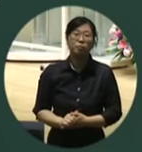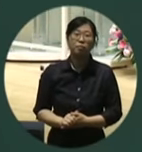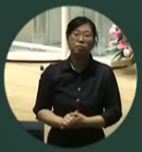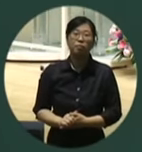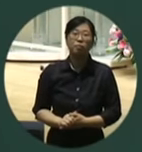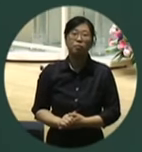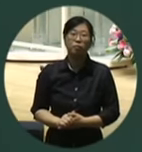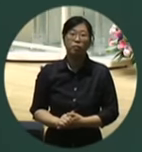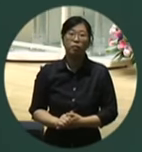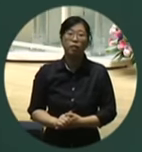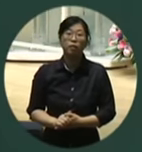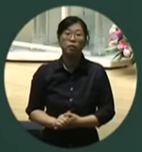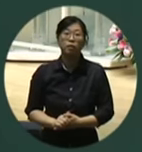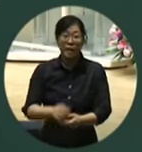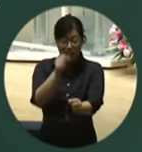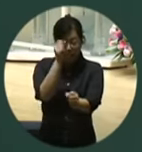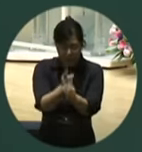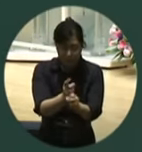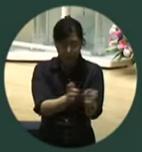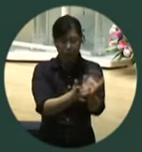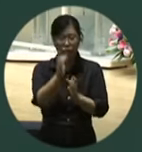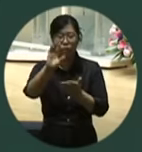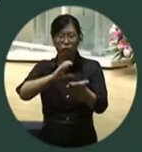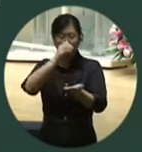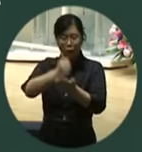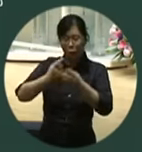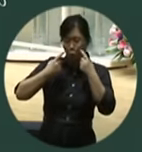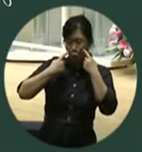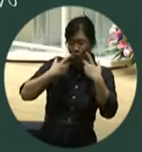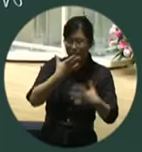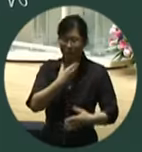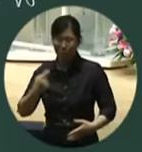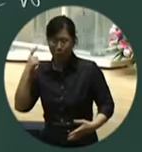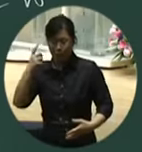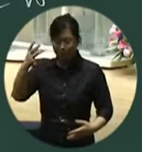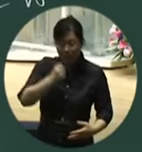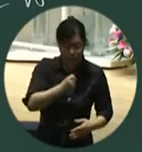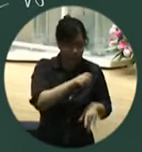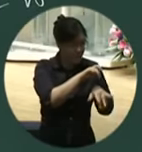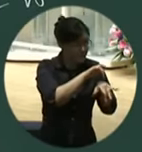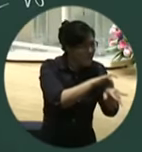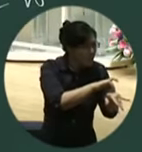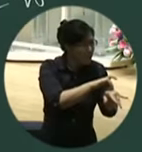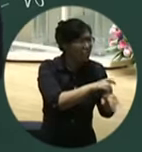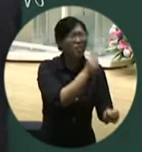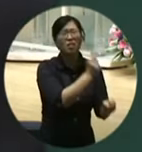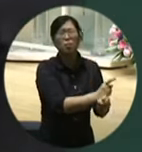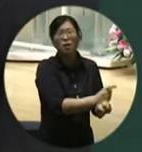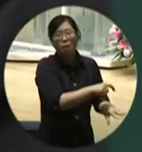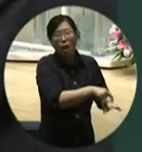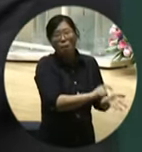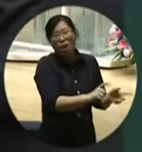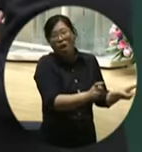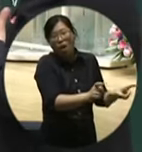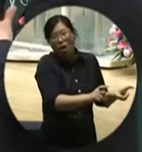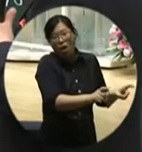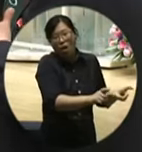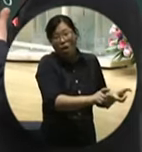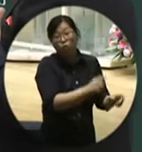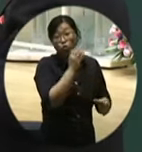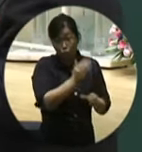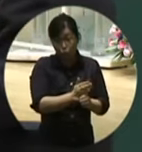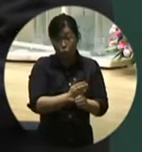예수 그리스도의 정확한 복음 때문에 이 흑암 세력들은 간담이 녹았다. Because already because of the accurate gospel of Jesus Christ, the force of darkness, their